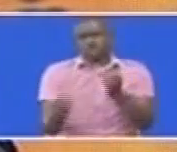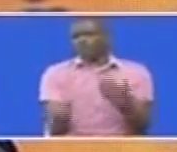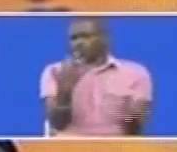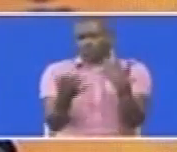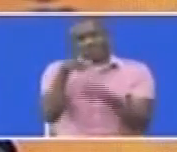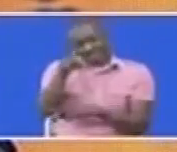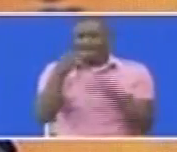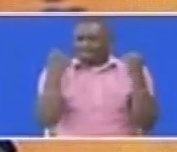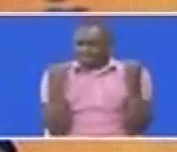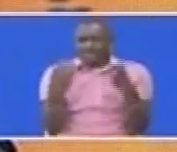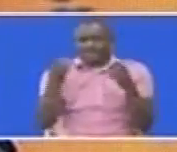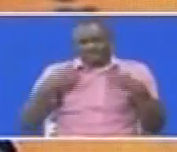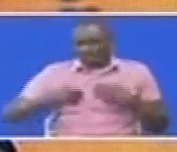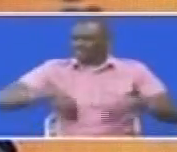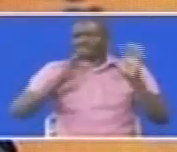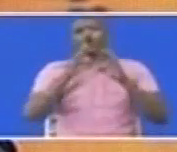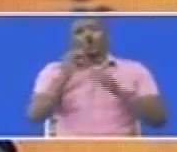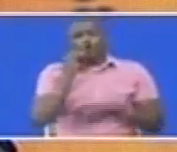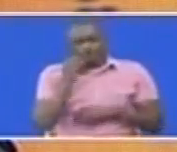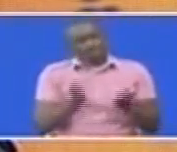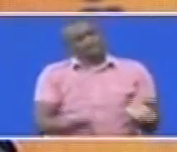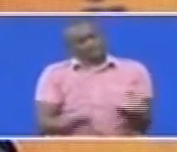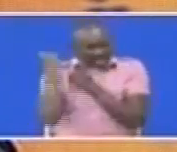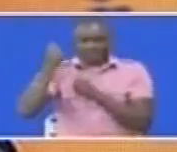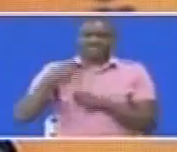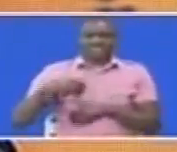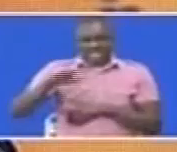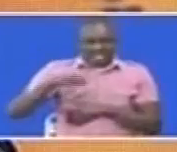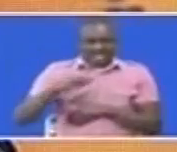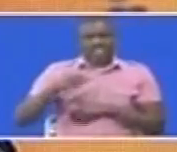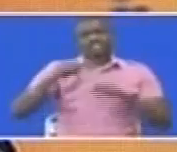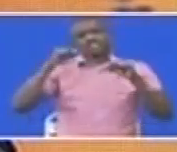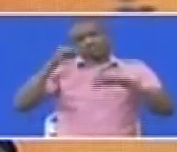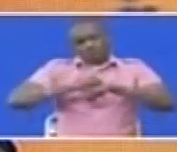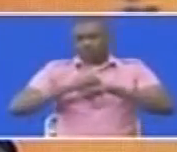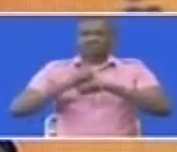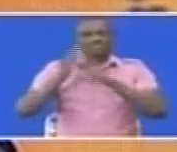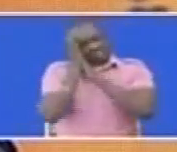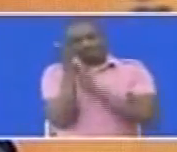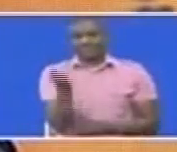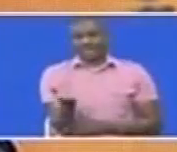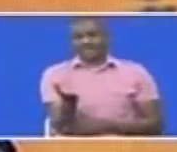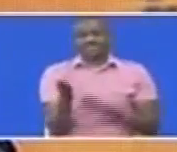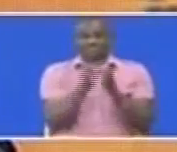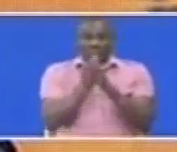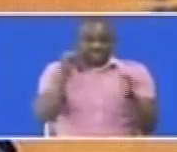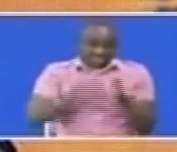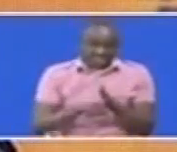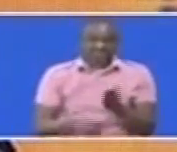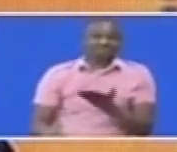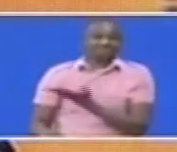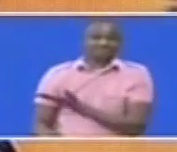kuachwa ama mamia kuachwa bila makao na kukita kambi katika shule ya Ole Ngoroeni. Hussein Mohamed na taarifa zaidi.